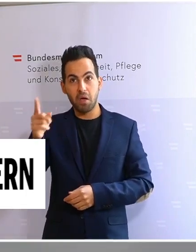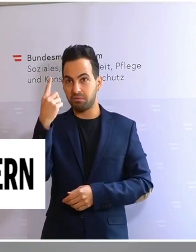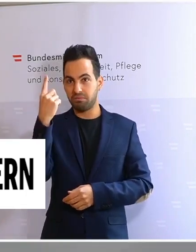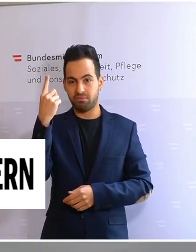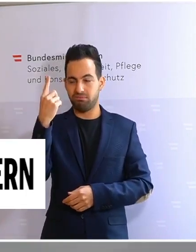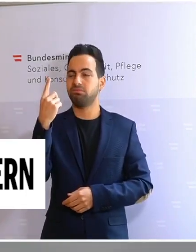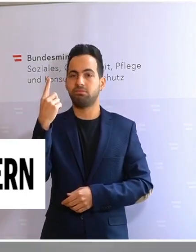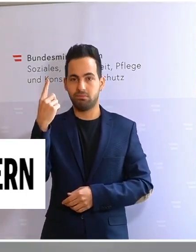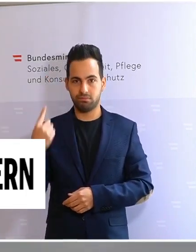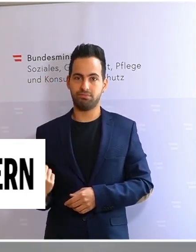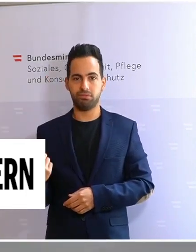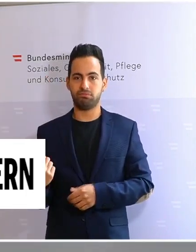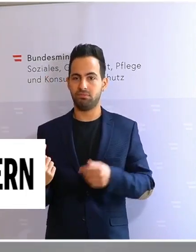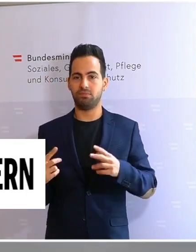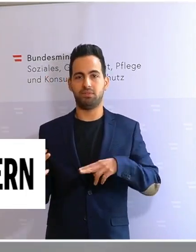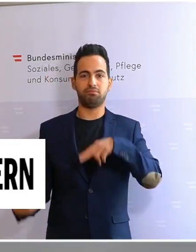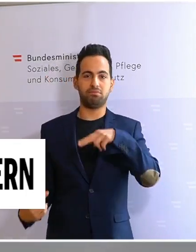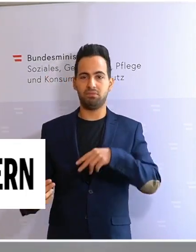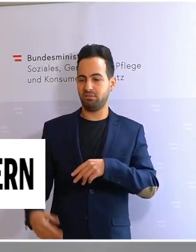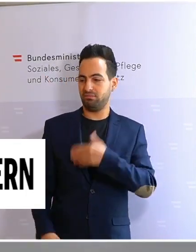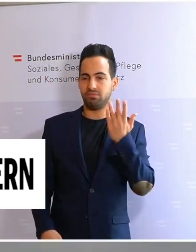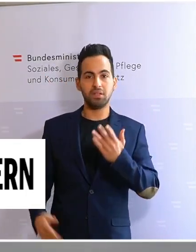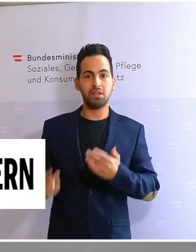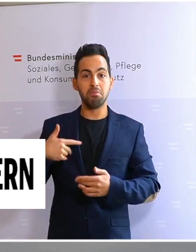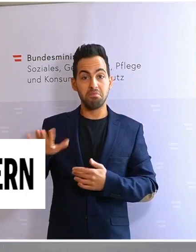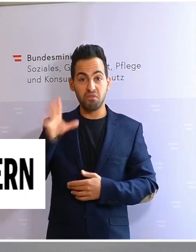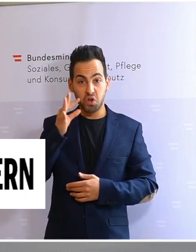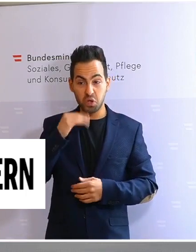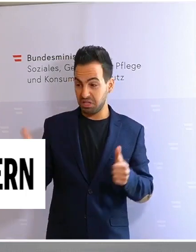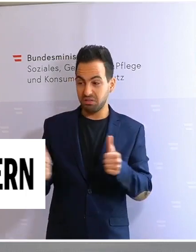und dass sie ihre Frauen und ihre Freundinnen besitzen.